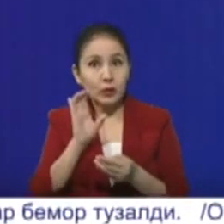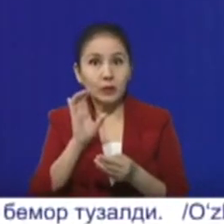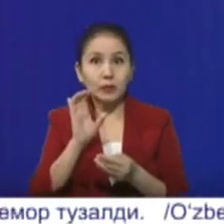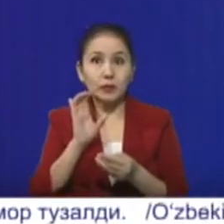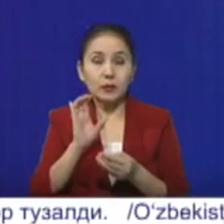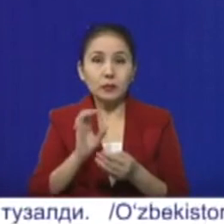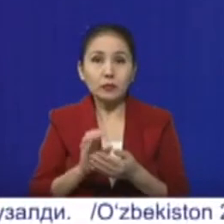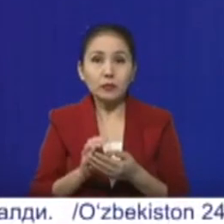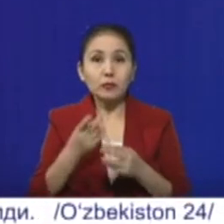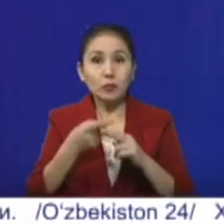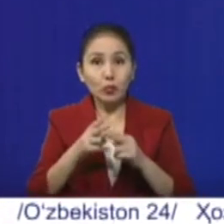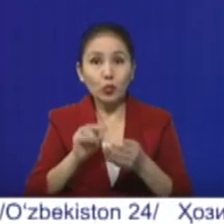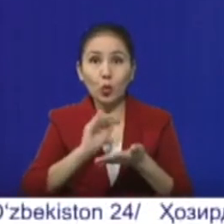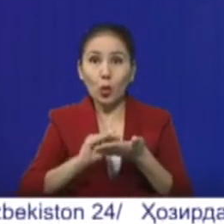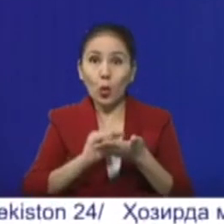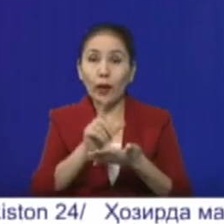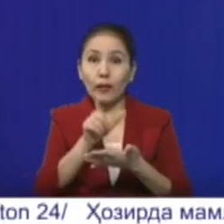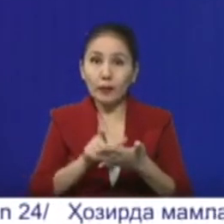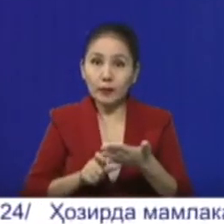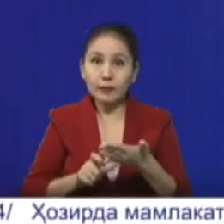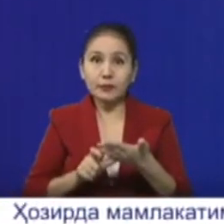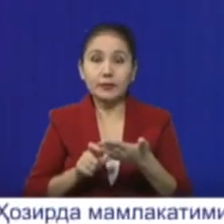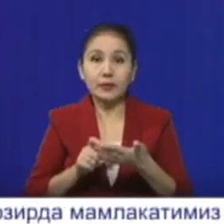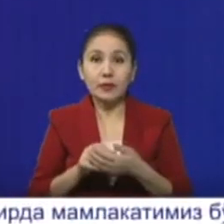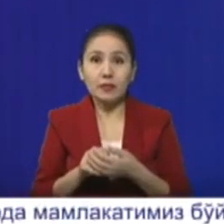uchun bu qo'llanma? Bu qo'llanma ushbu